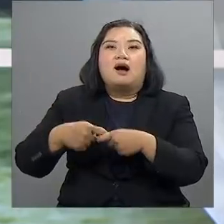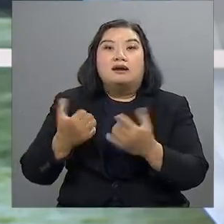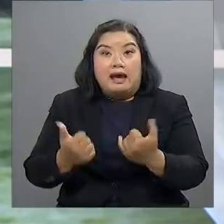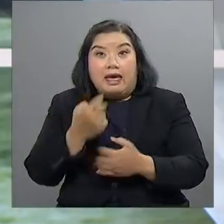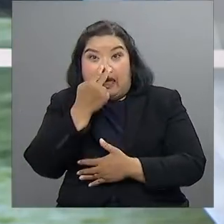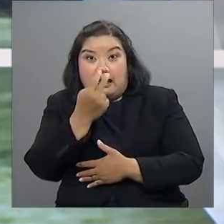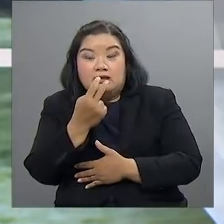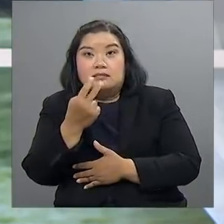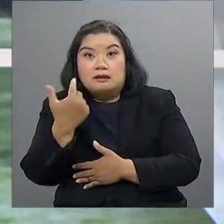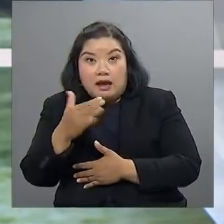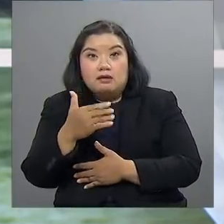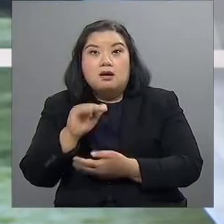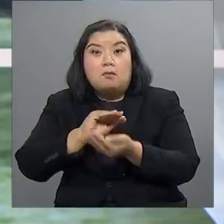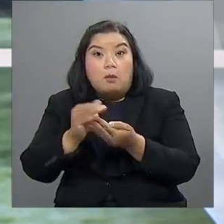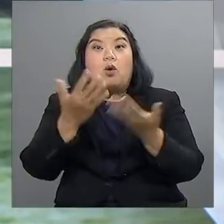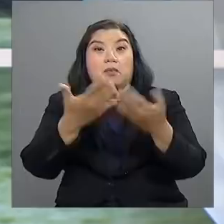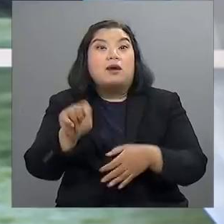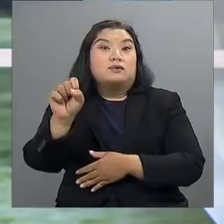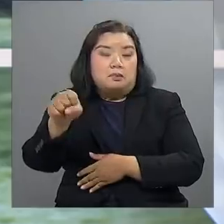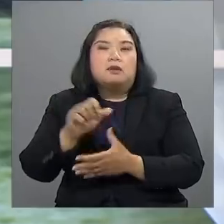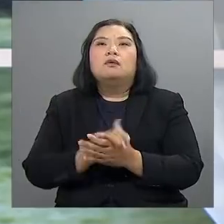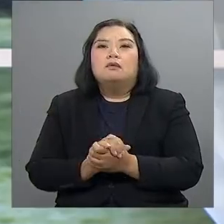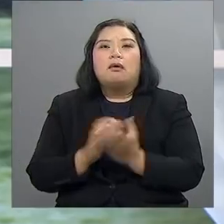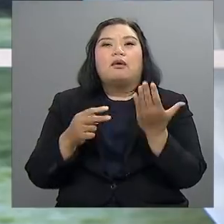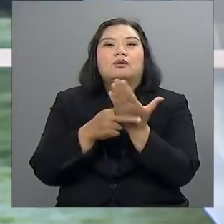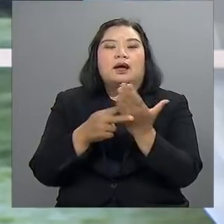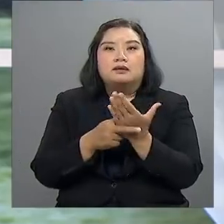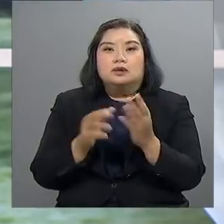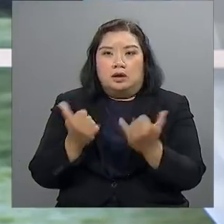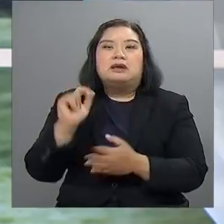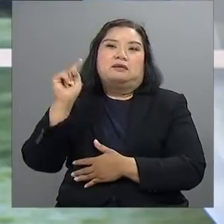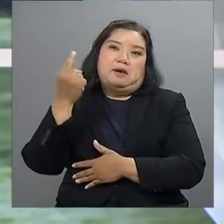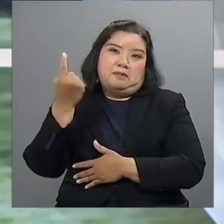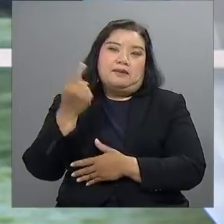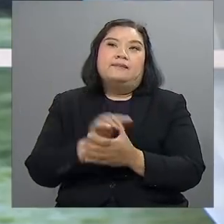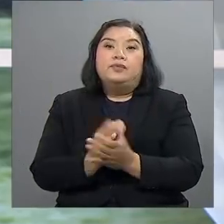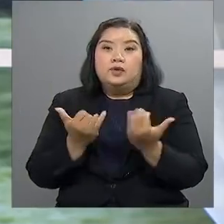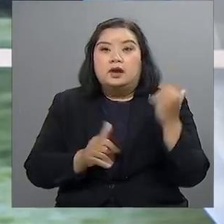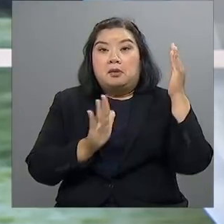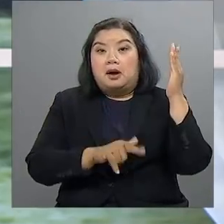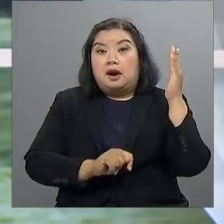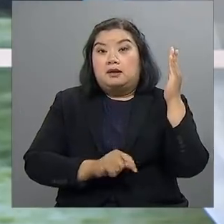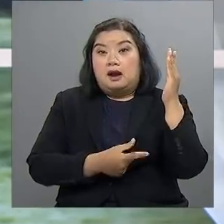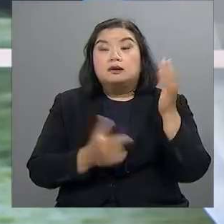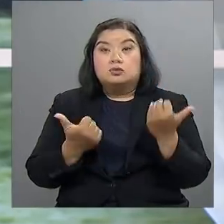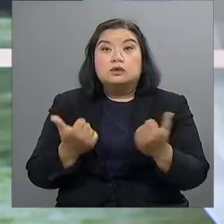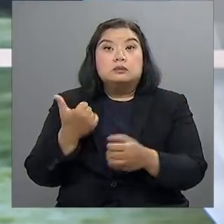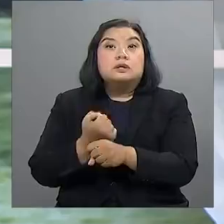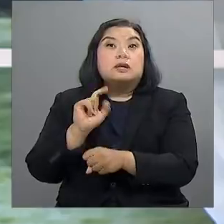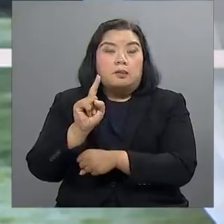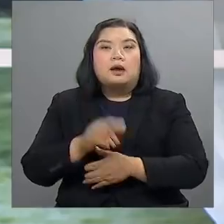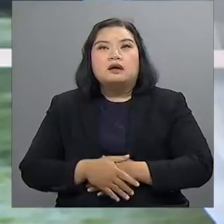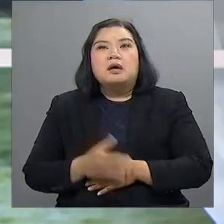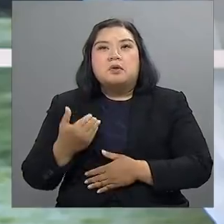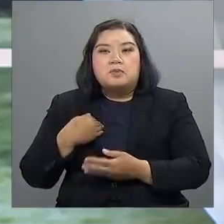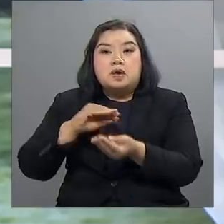ให้เป็นส้มลิ้มหรือว่าส้มแผ่นคราวนี้ไปดูน้องๆนักศึกษาที่จังหวัดตรังกันบ้างนะคะเขาแปรรูปมะม่วงเบาของดีประจ